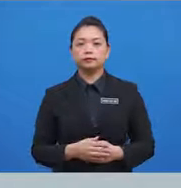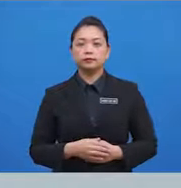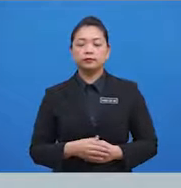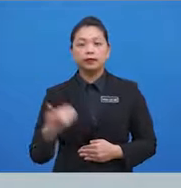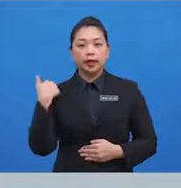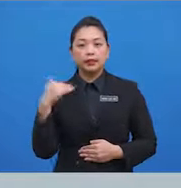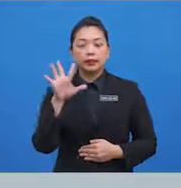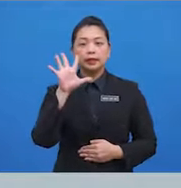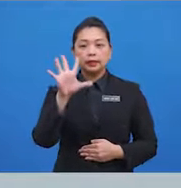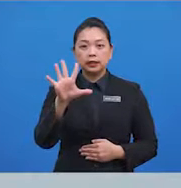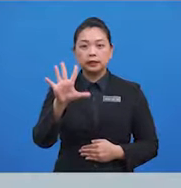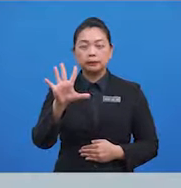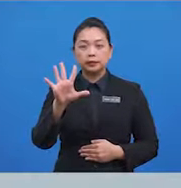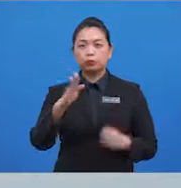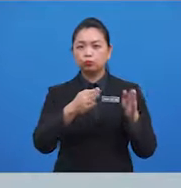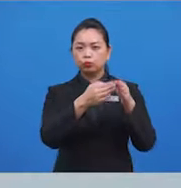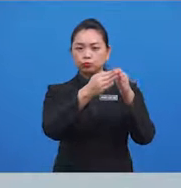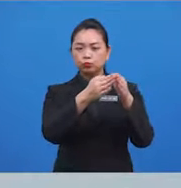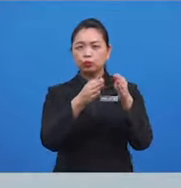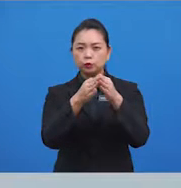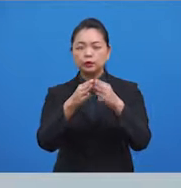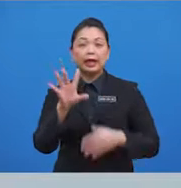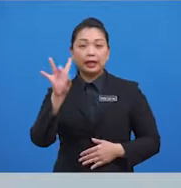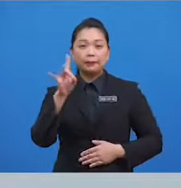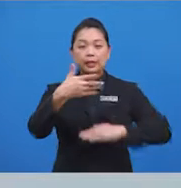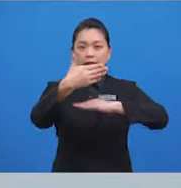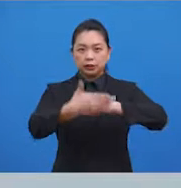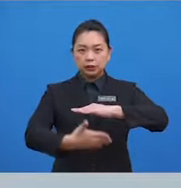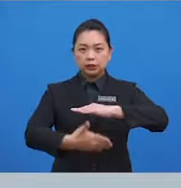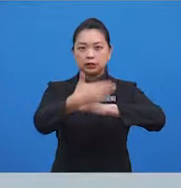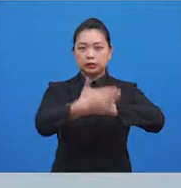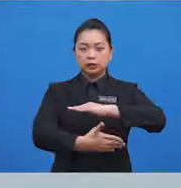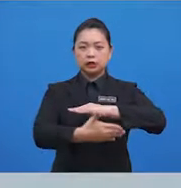serta mempunyai lima bucu dan lapan sisi.